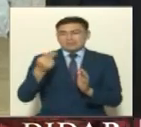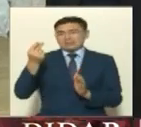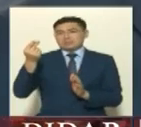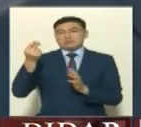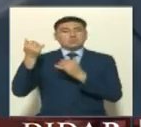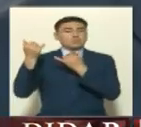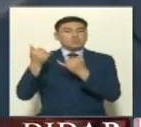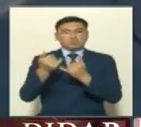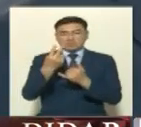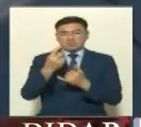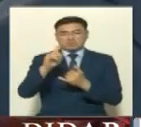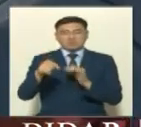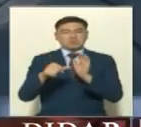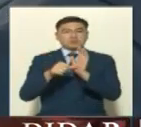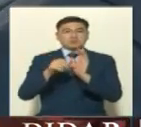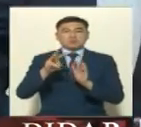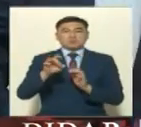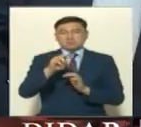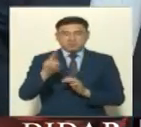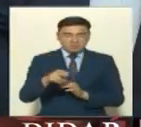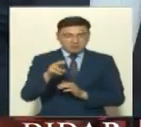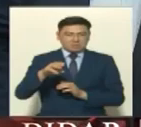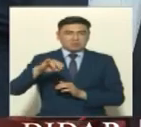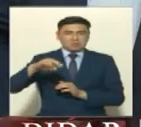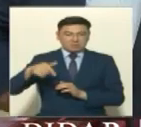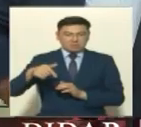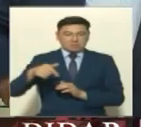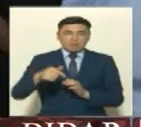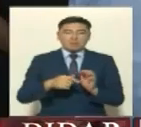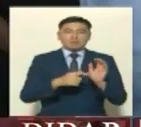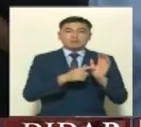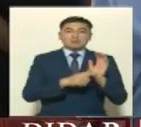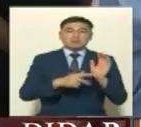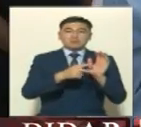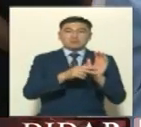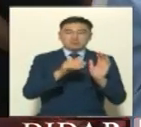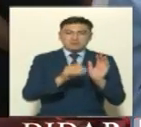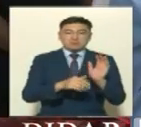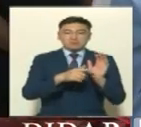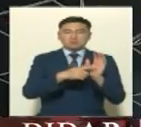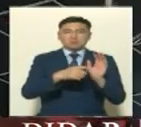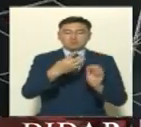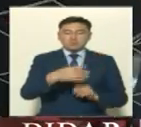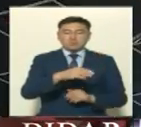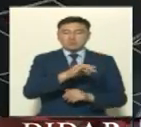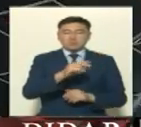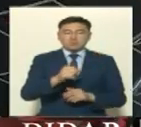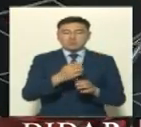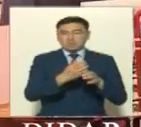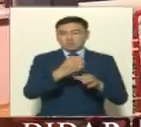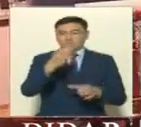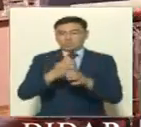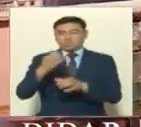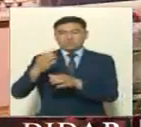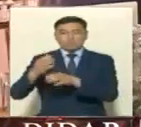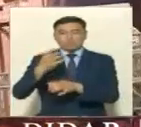энергокомбината выделено 2,6 миллиардов тенге. На часть этих средств приобретено 78 740 тонн теплообменных труб. В